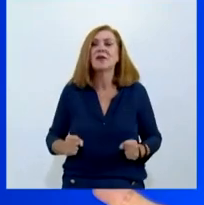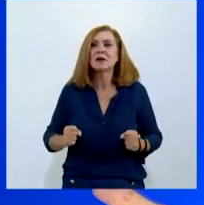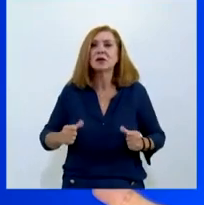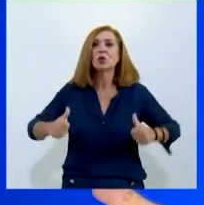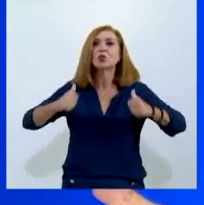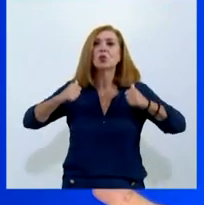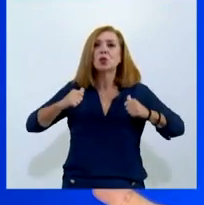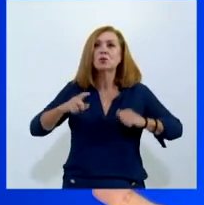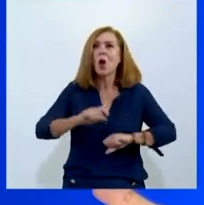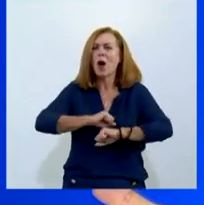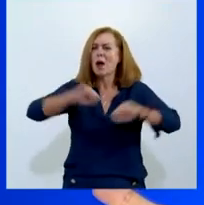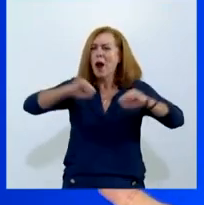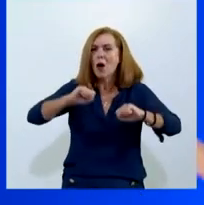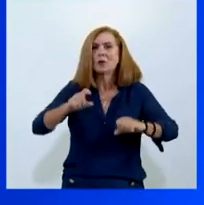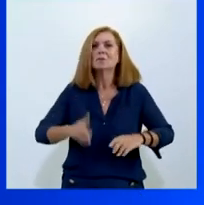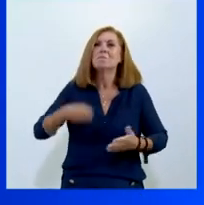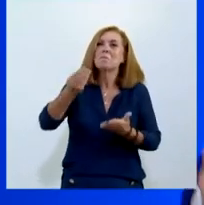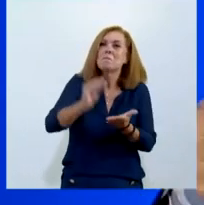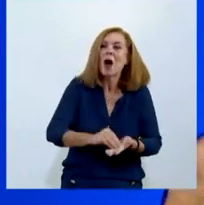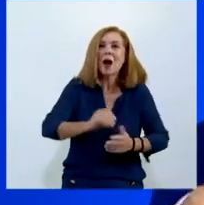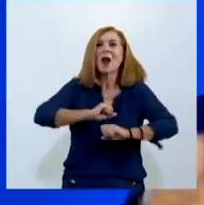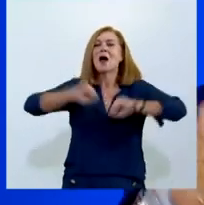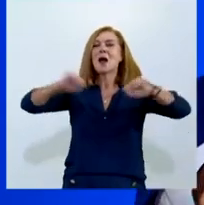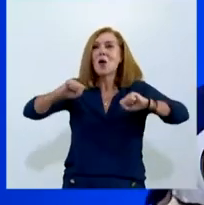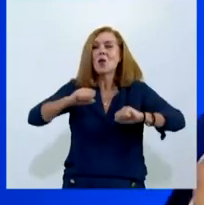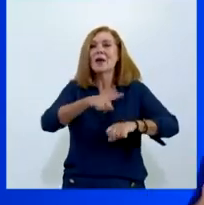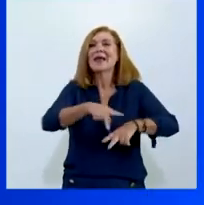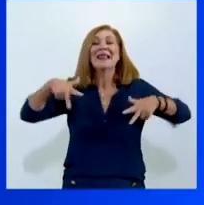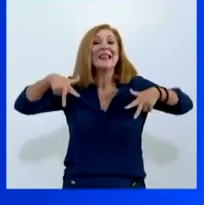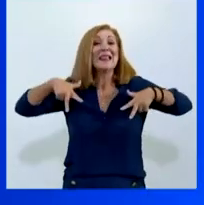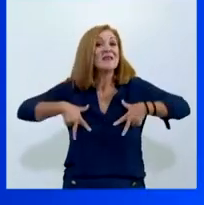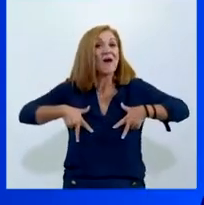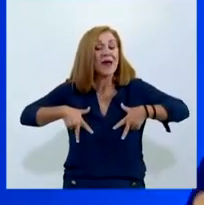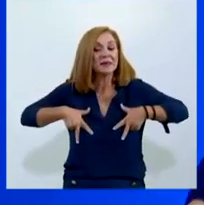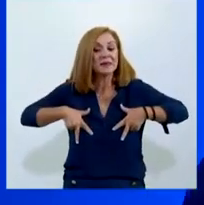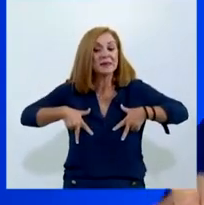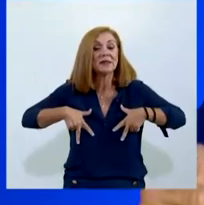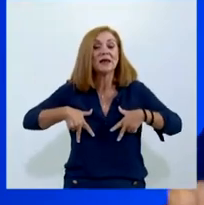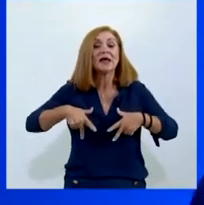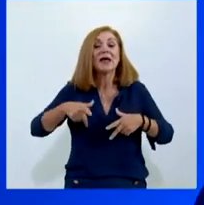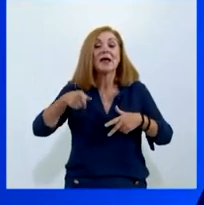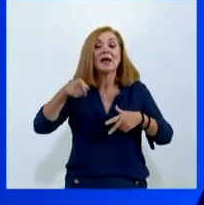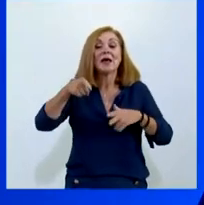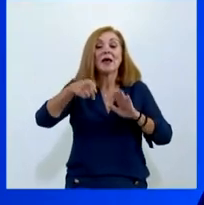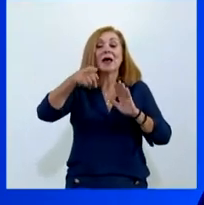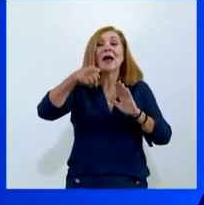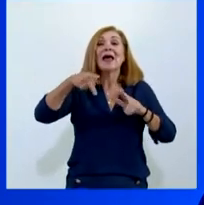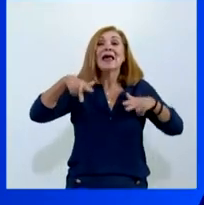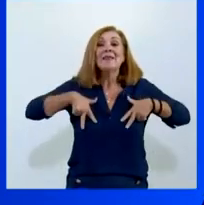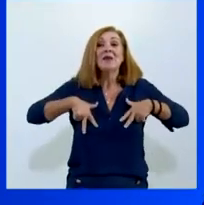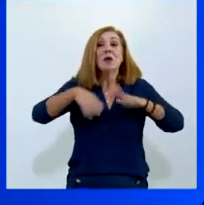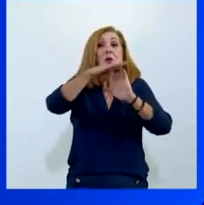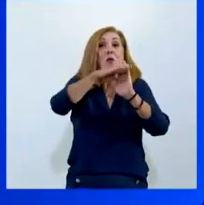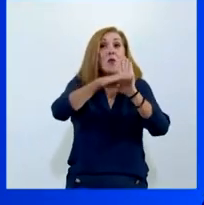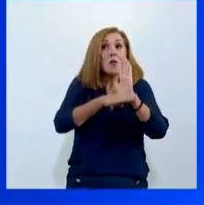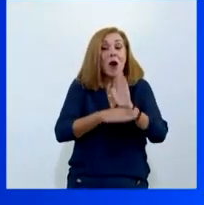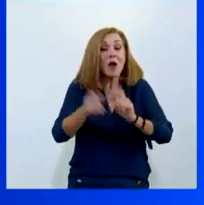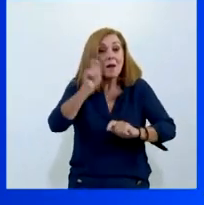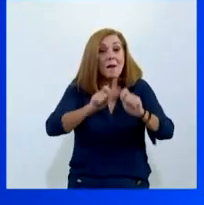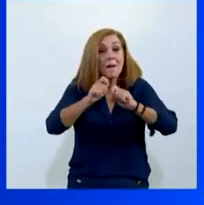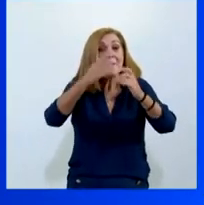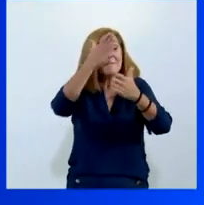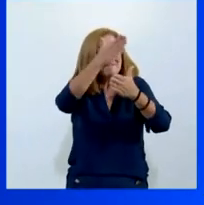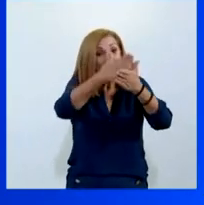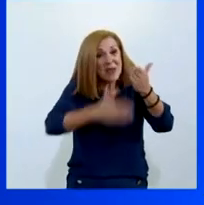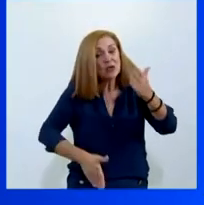ρεκόρ σε ρεκόρ. Η κυβέρνηση υλοποίησε ήδη το μισό της κυβερνητικό πρόγραμμα όσον αφορά